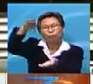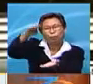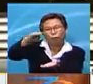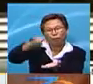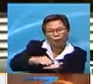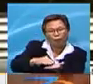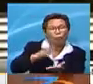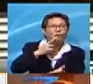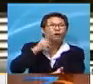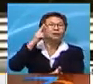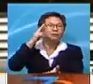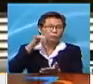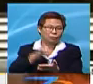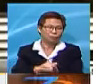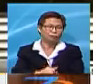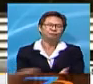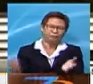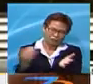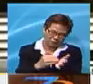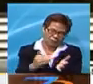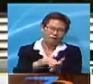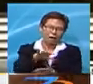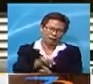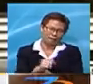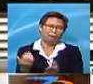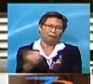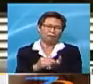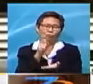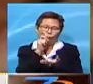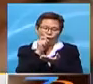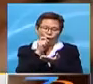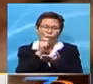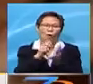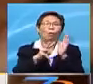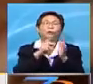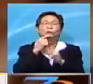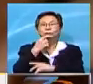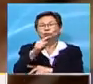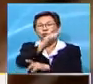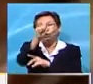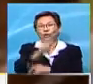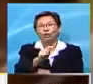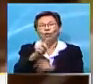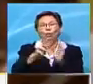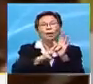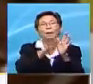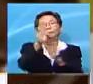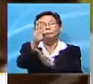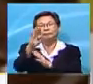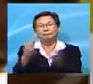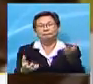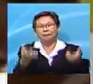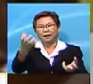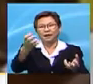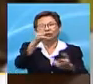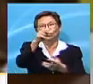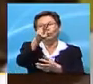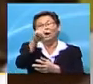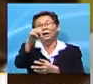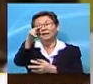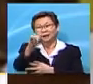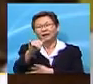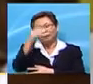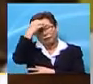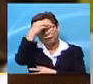oleh Yang Berhormat Doktor tadi, iaitu relapse. Beliau menjawab soalan Wakil BN Parit Sulong Datuk Dr. Nur Aini Ahmad. Beliau